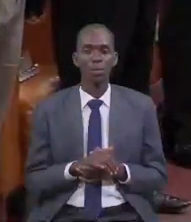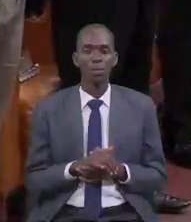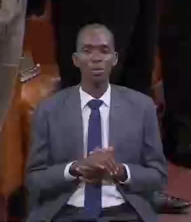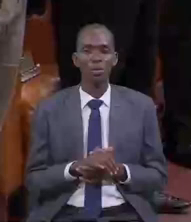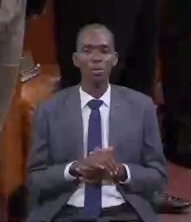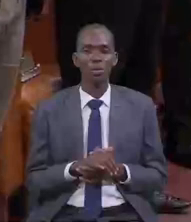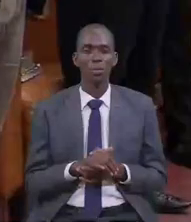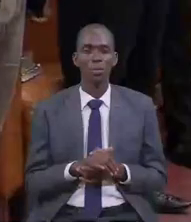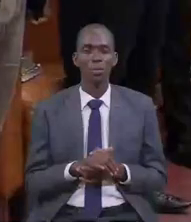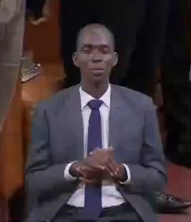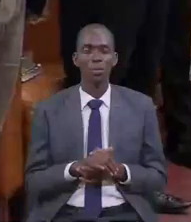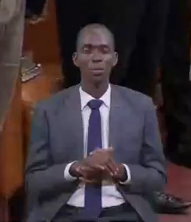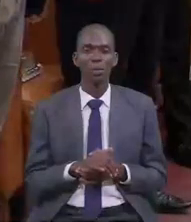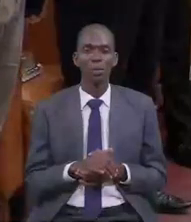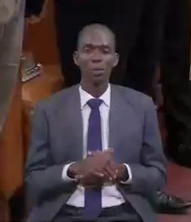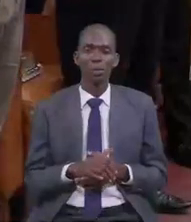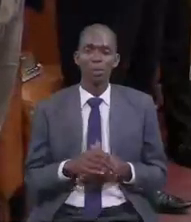à part votre femme?